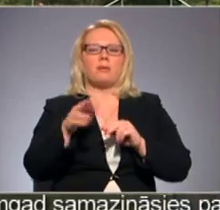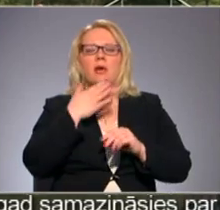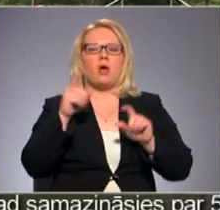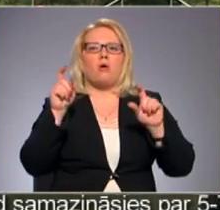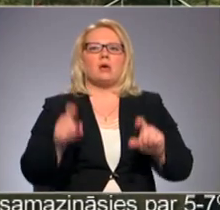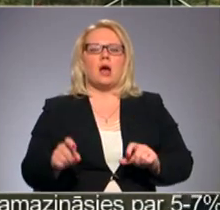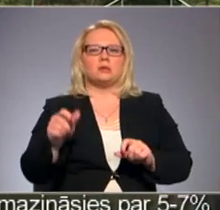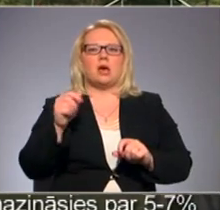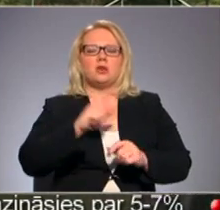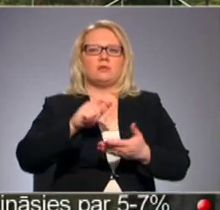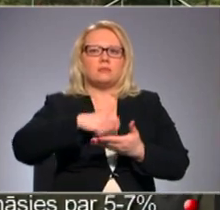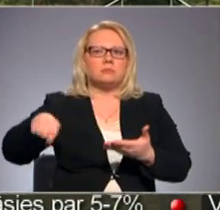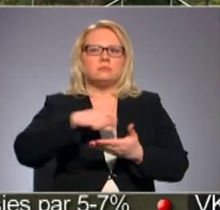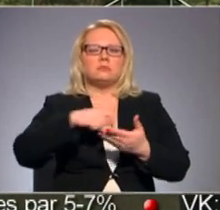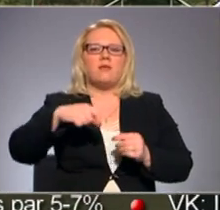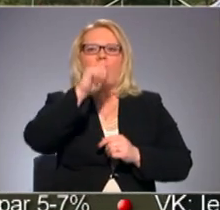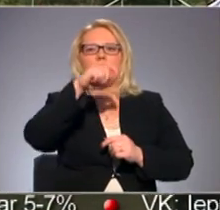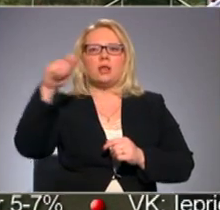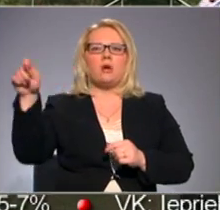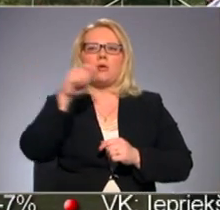solā un ar krīti jārakst uz tāfeli,